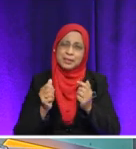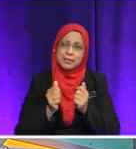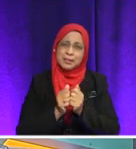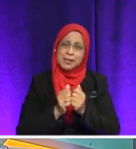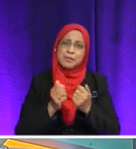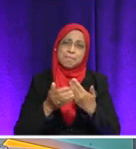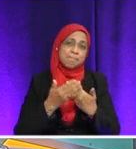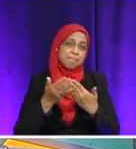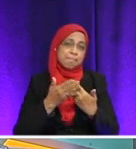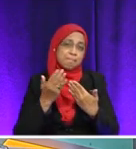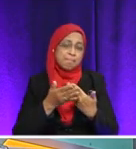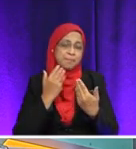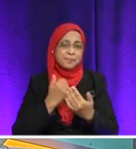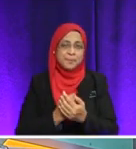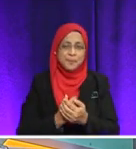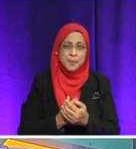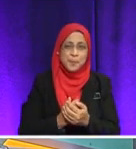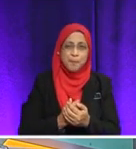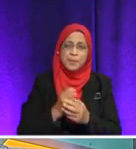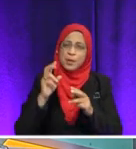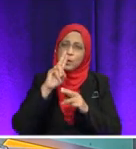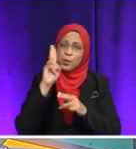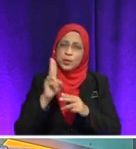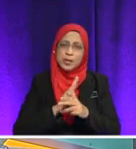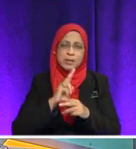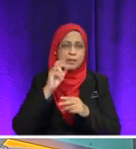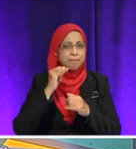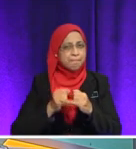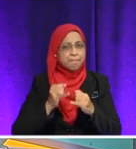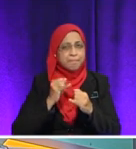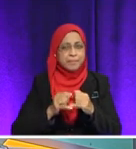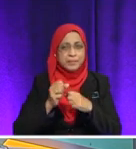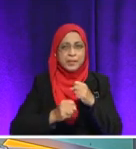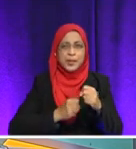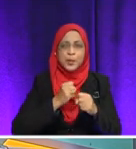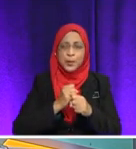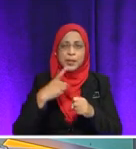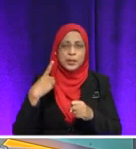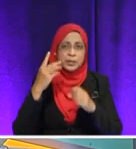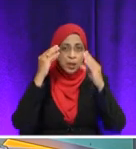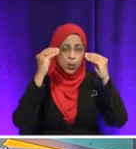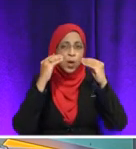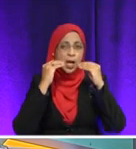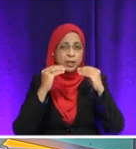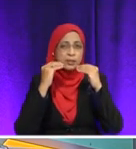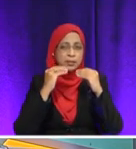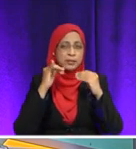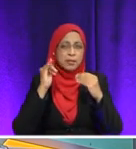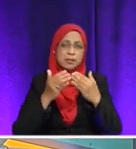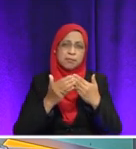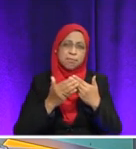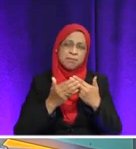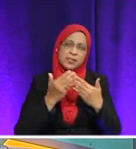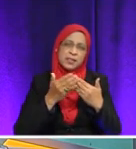yang ujian akhir tahun ke bulanan ke kita akan bagi yang yang